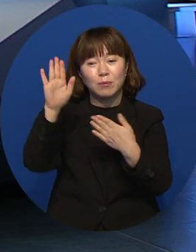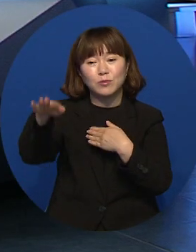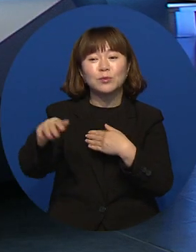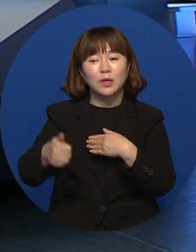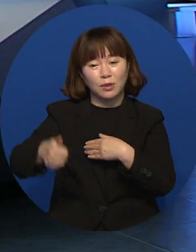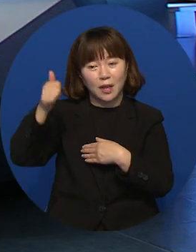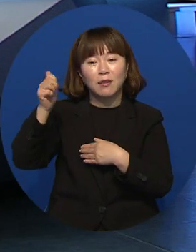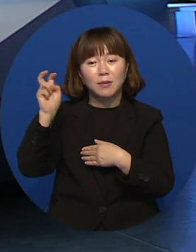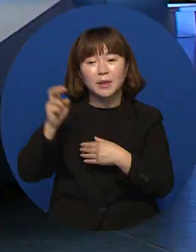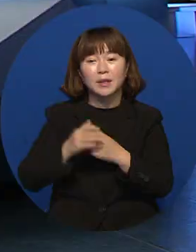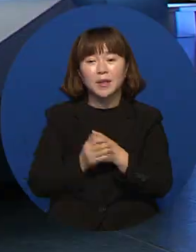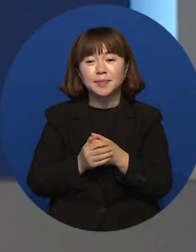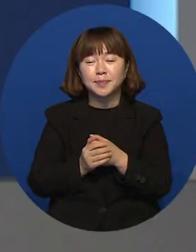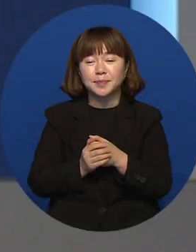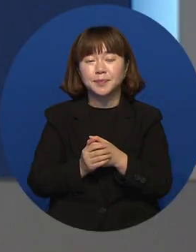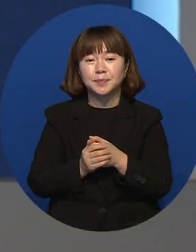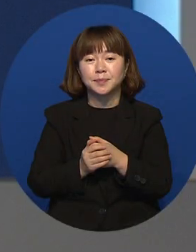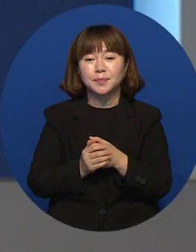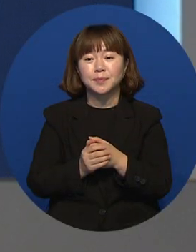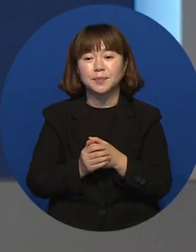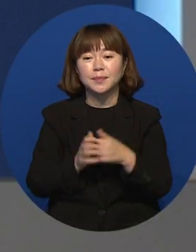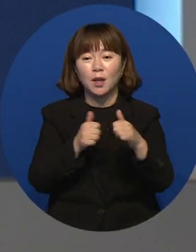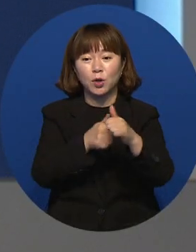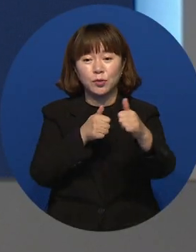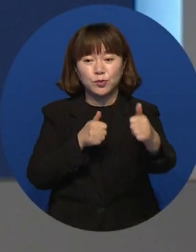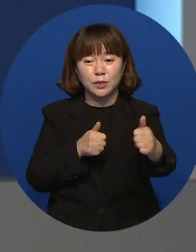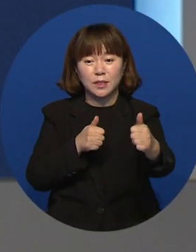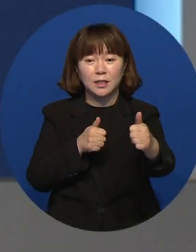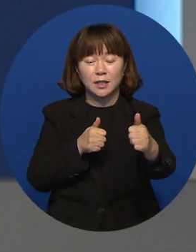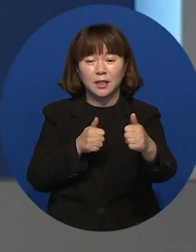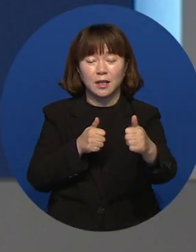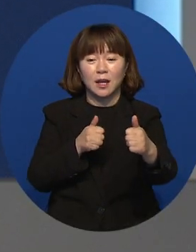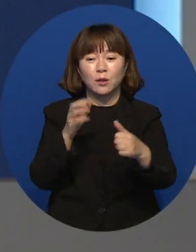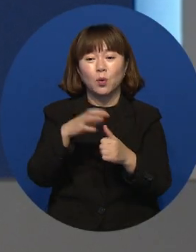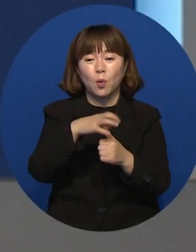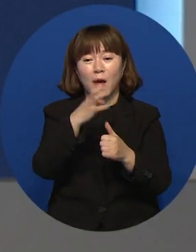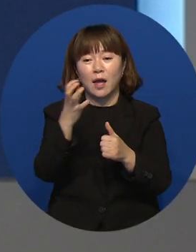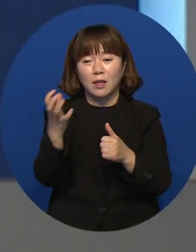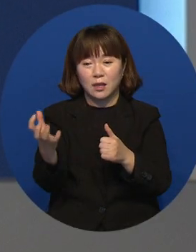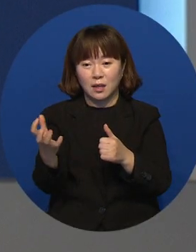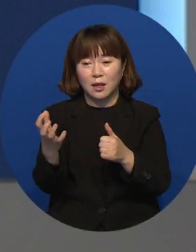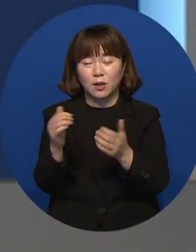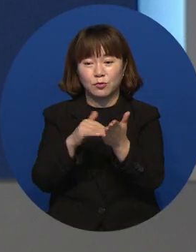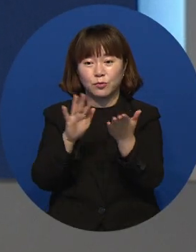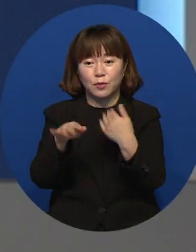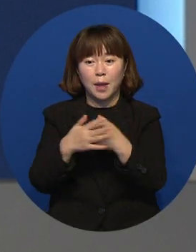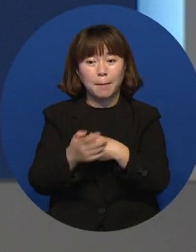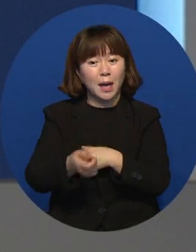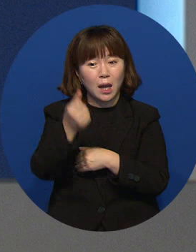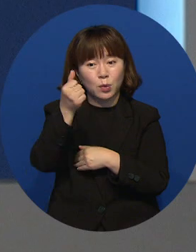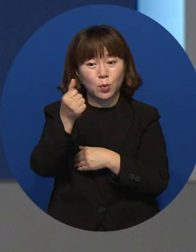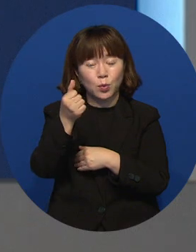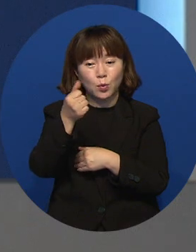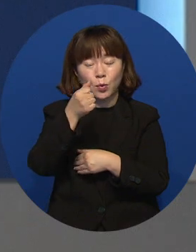그런데 이제 문제는 거리두기 가 완화된다 해서 미드 코로 라고 해가지고 바로 정사가 될 것이냐 예 그건 좀 외적이 이지 않나 이렇게